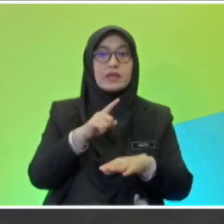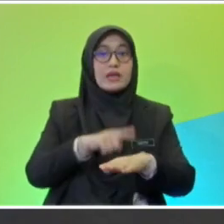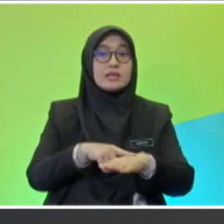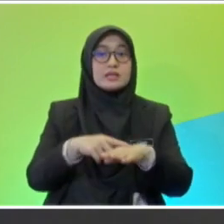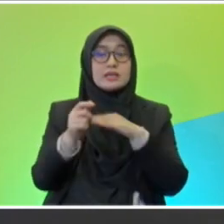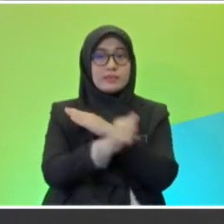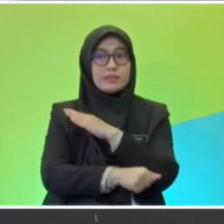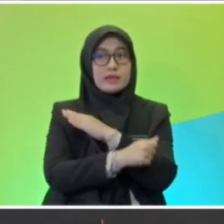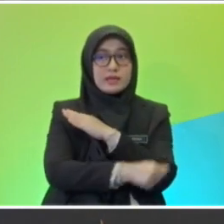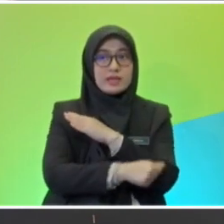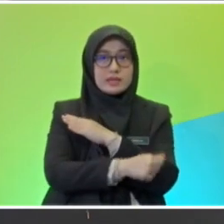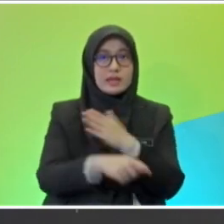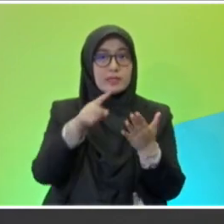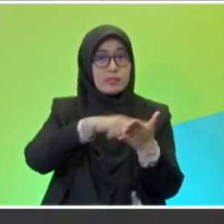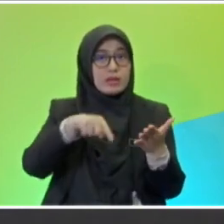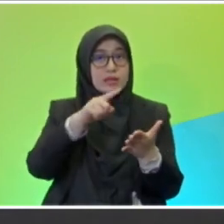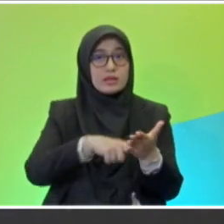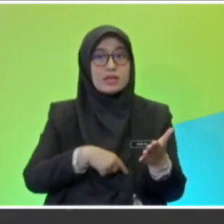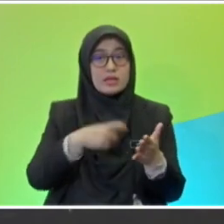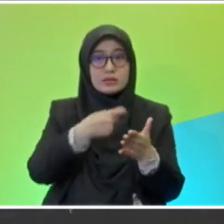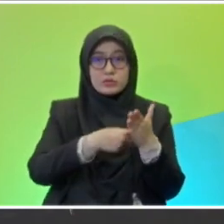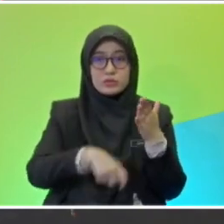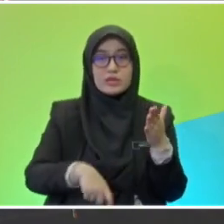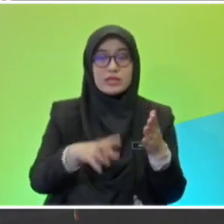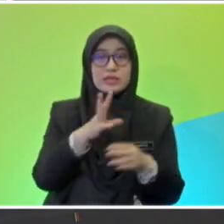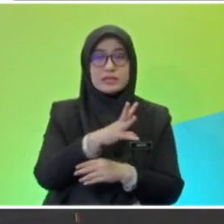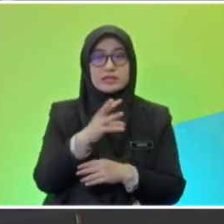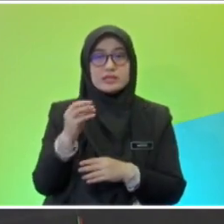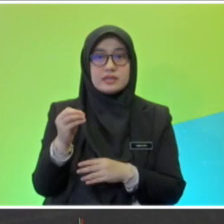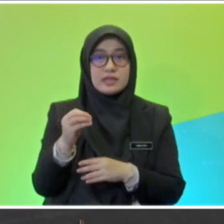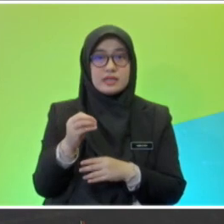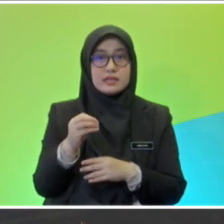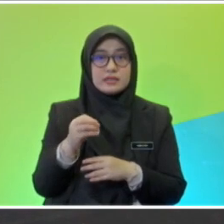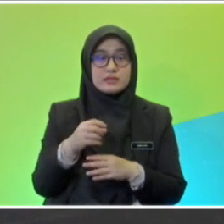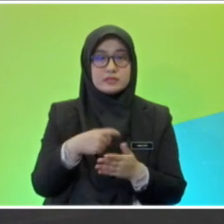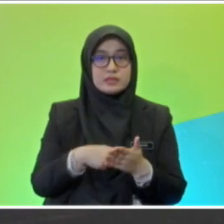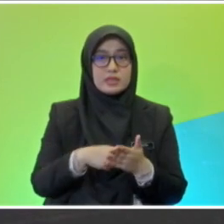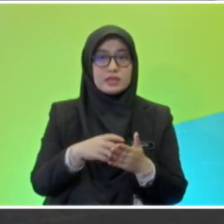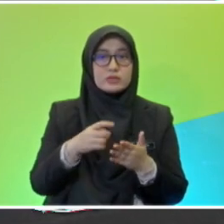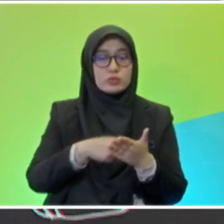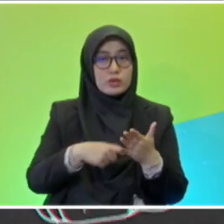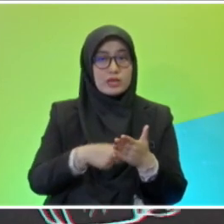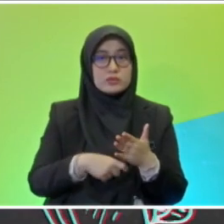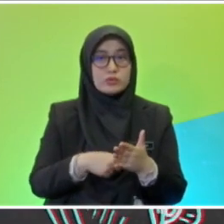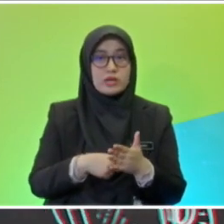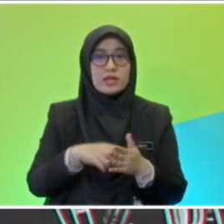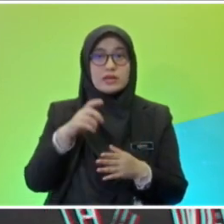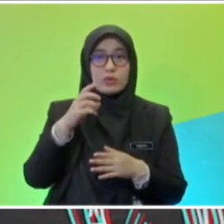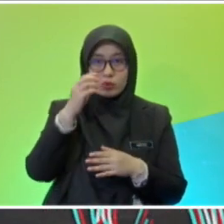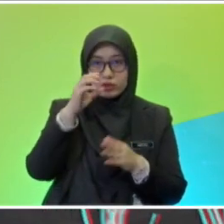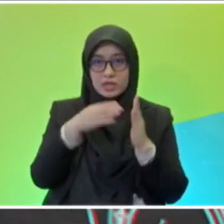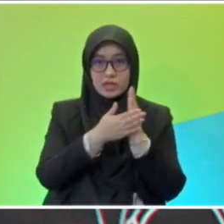nya pungutan Cukai dan barangnya mengutip Cukai oleh jida bidabi Birds di quality perak menyebabkan